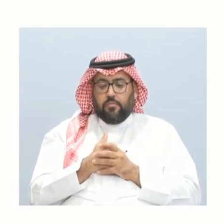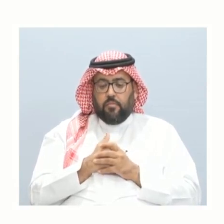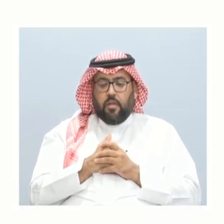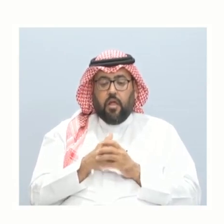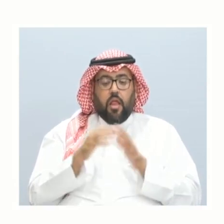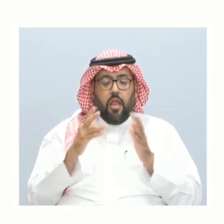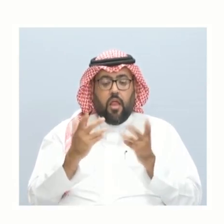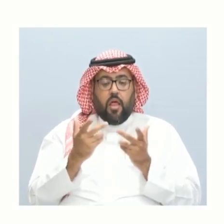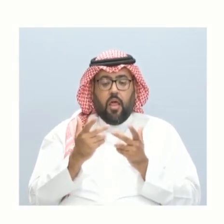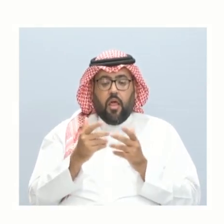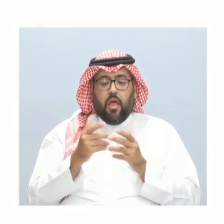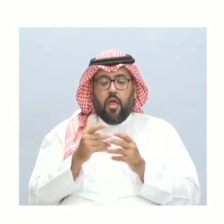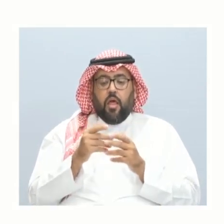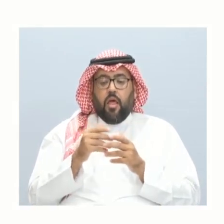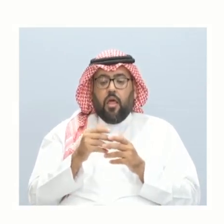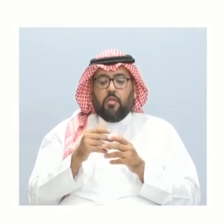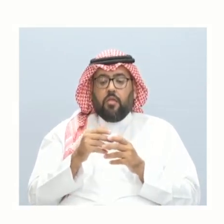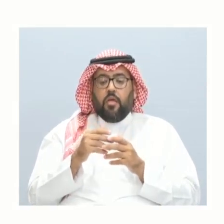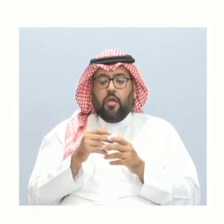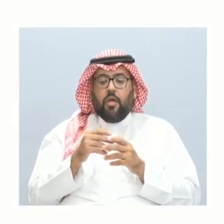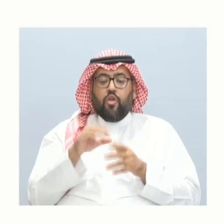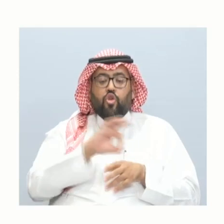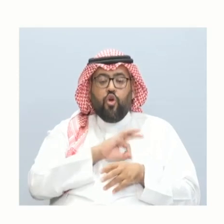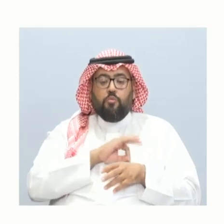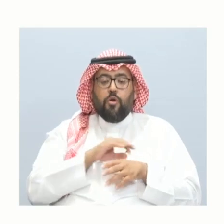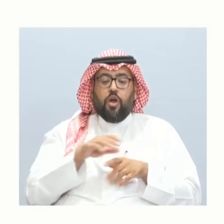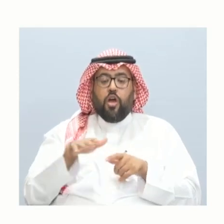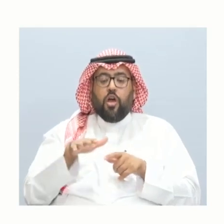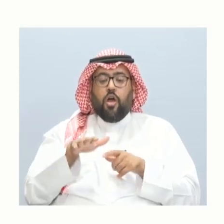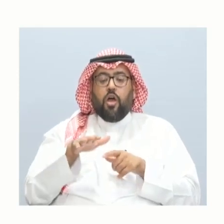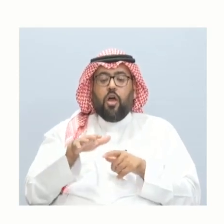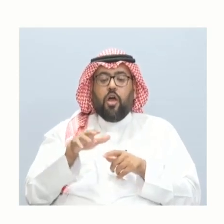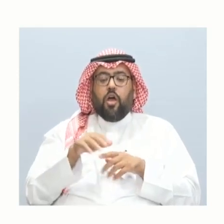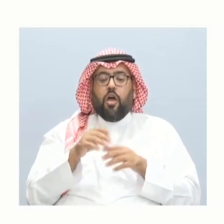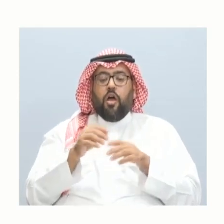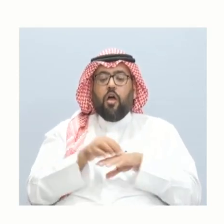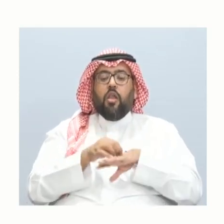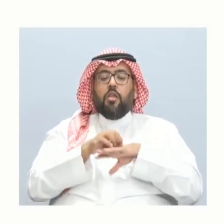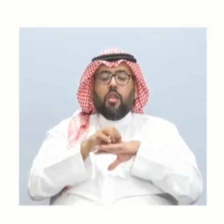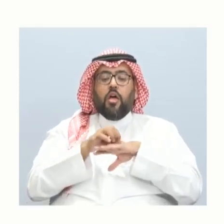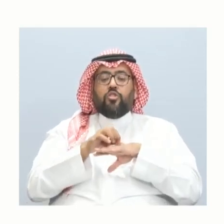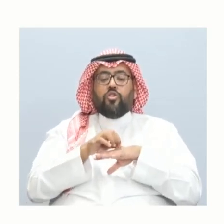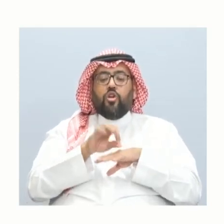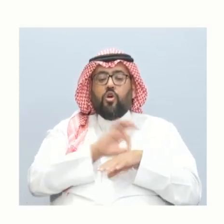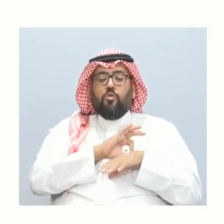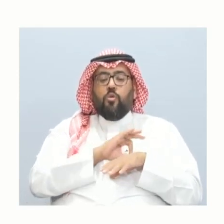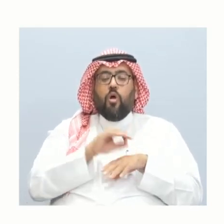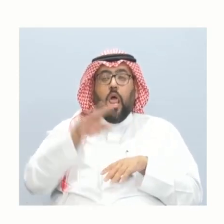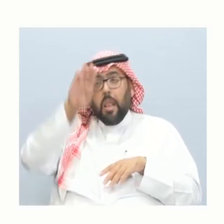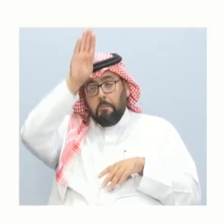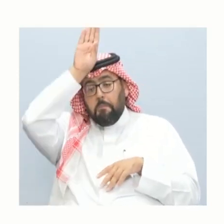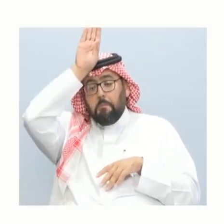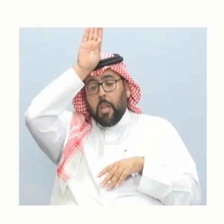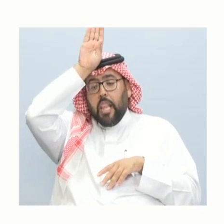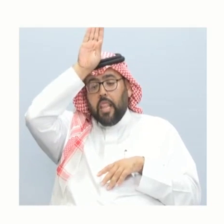لماذا يحب الشعب السعودي الملك عبد العزيز رحمه الله لماذا